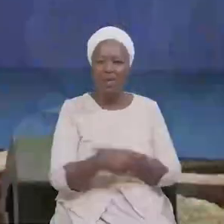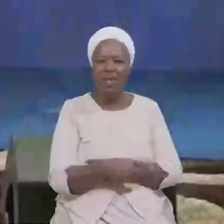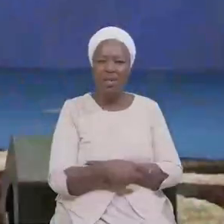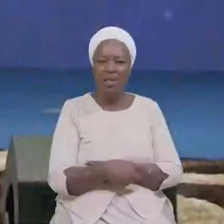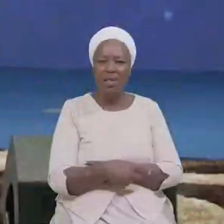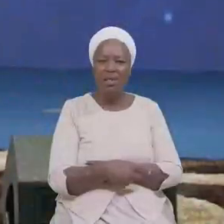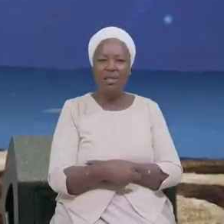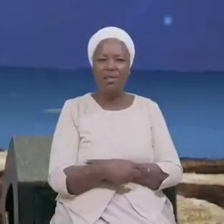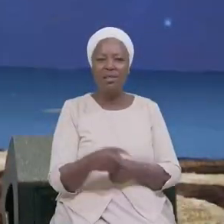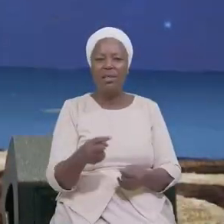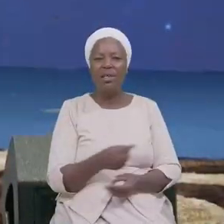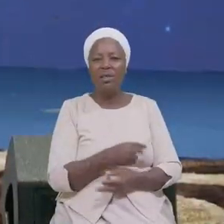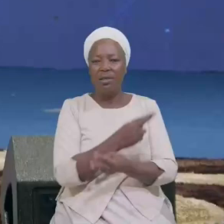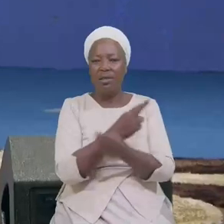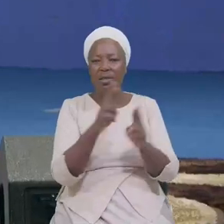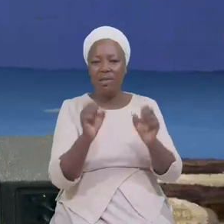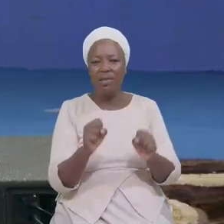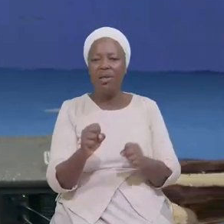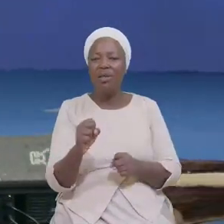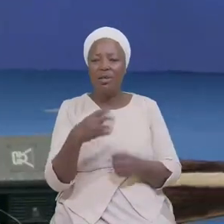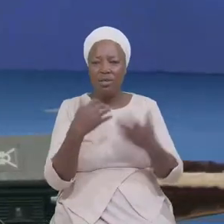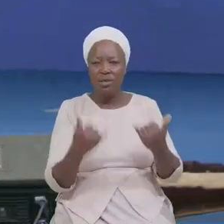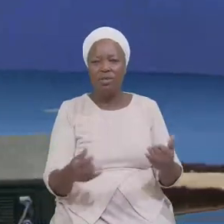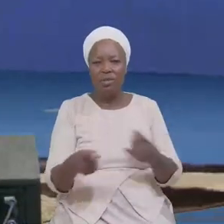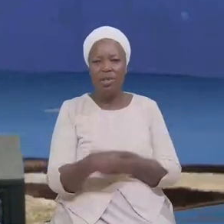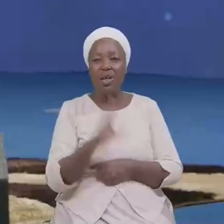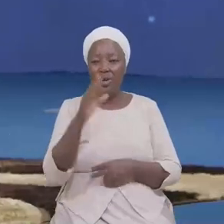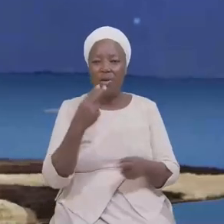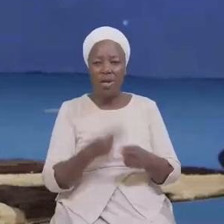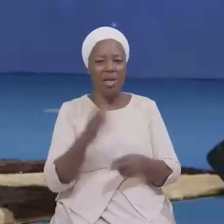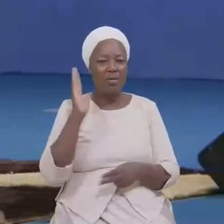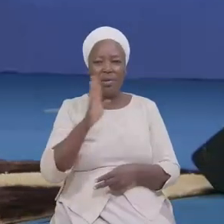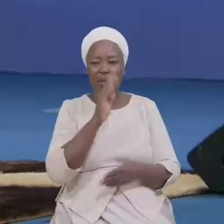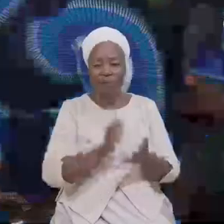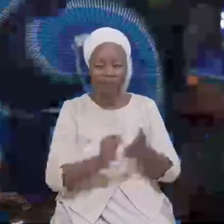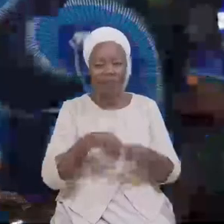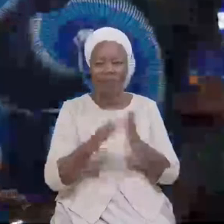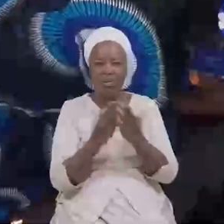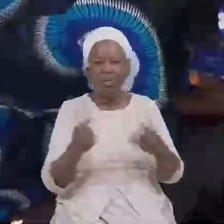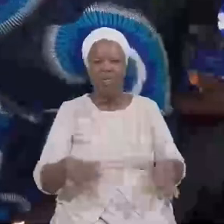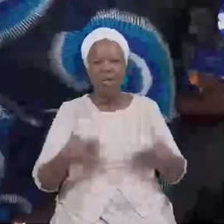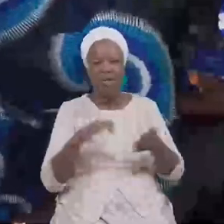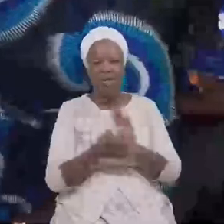rédemption. Aujourd'hui, ton nom sera écrit dans le livre de vie.